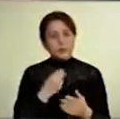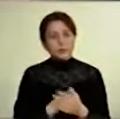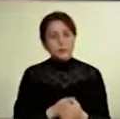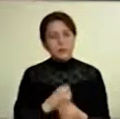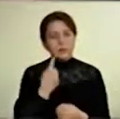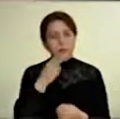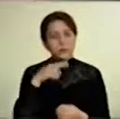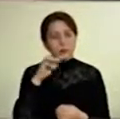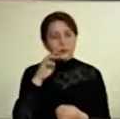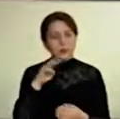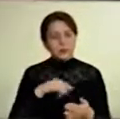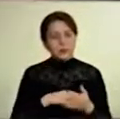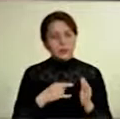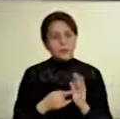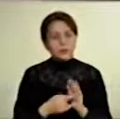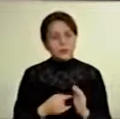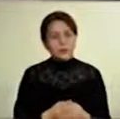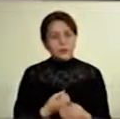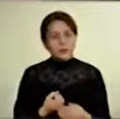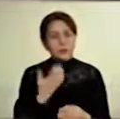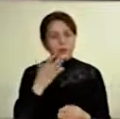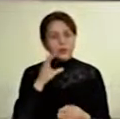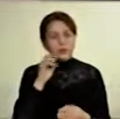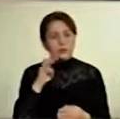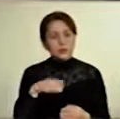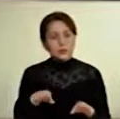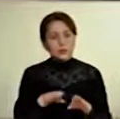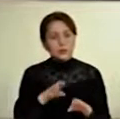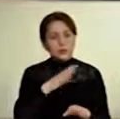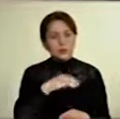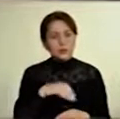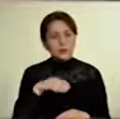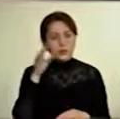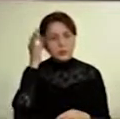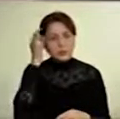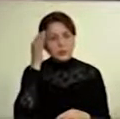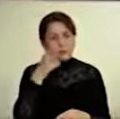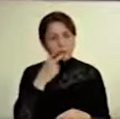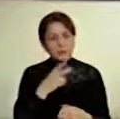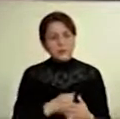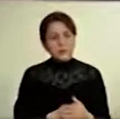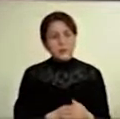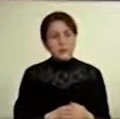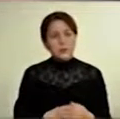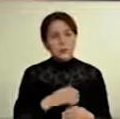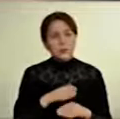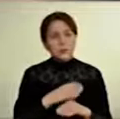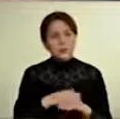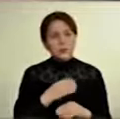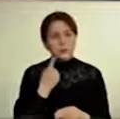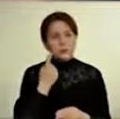1 desimetr kvadratimiz necha santimetrga teng edi? Qani bir eslangchi. Barakalla,